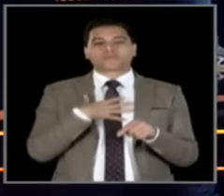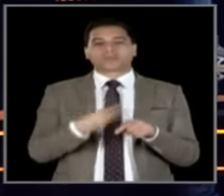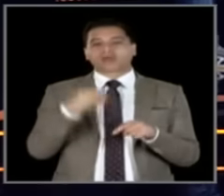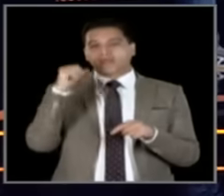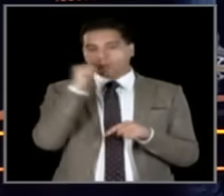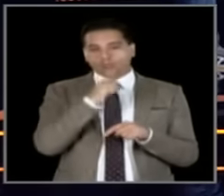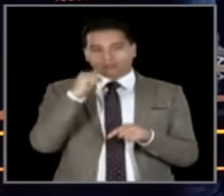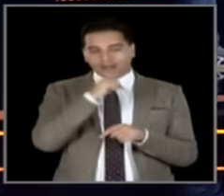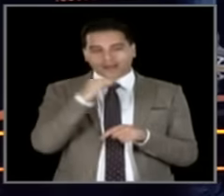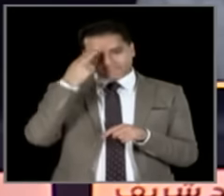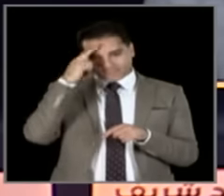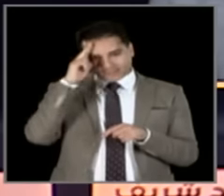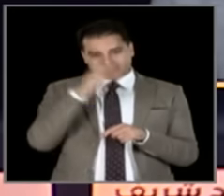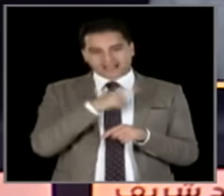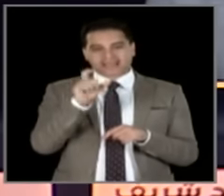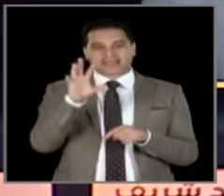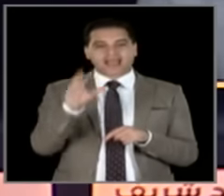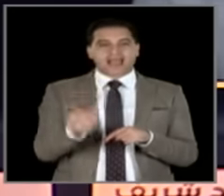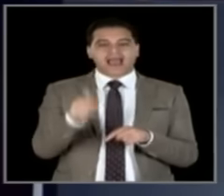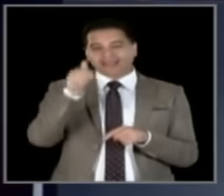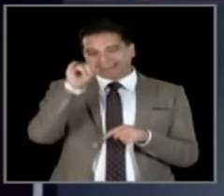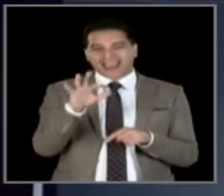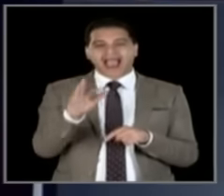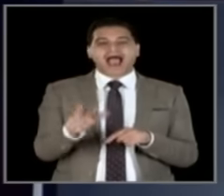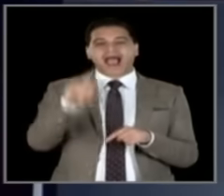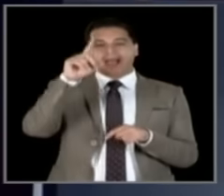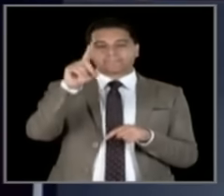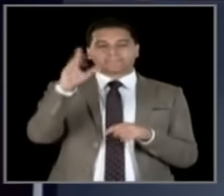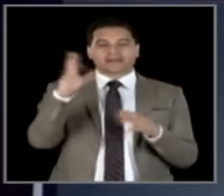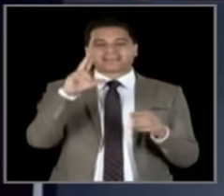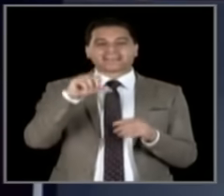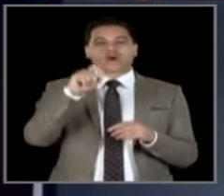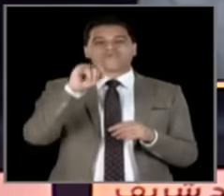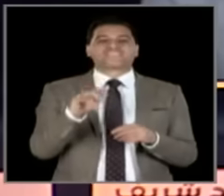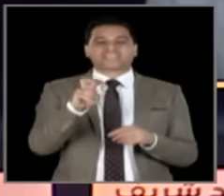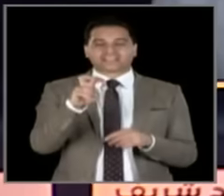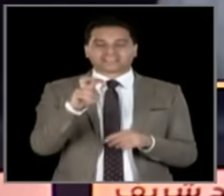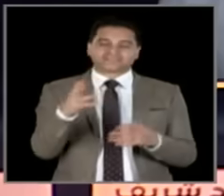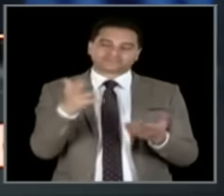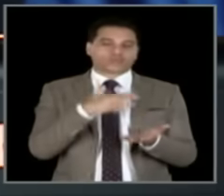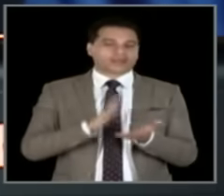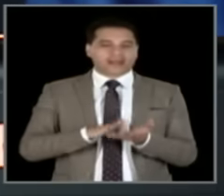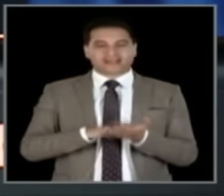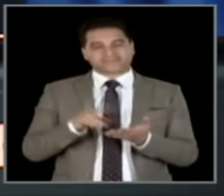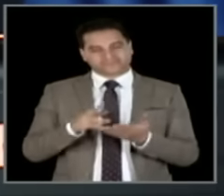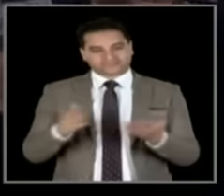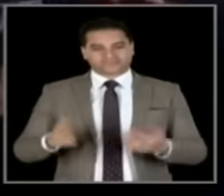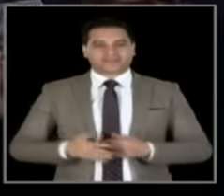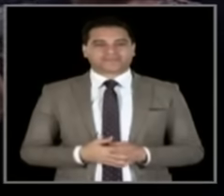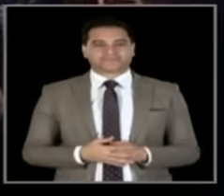جمهور عارف كل الإجابات طبعا. إيهاب توفيق. كلنا نحيي الشربيني وأبو القاسم. أبو القاسم مش